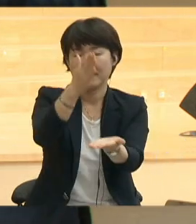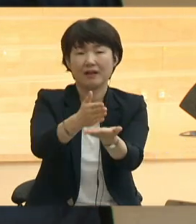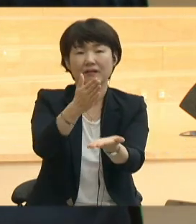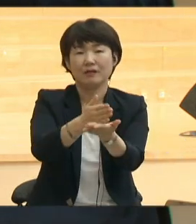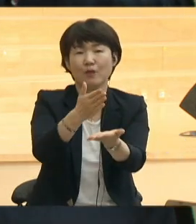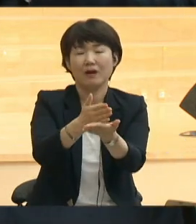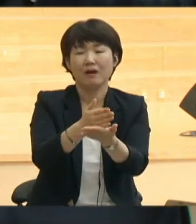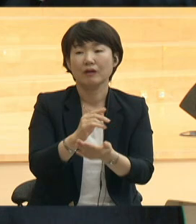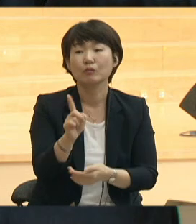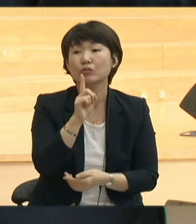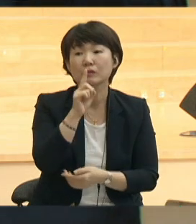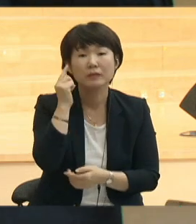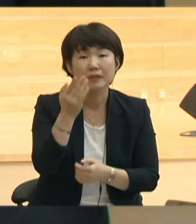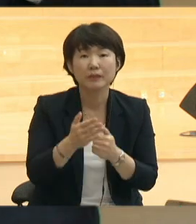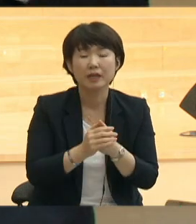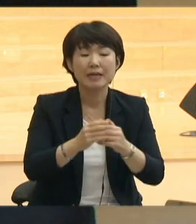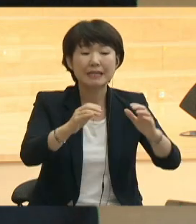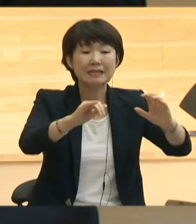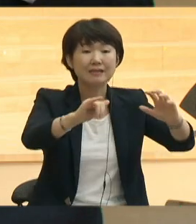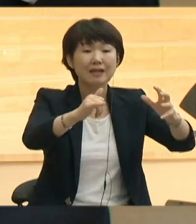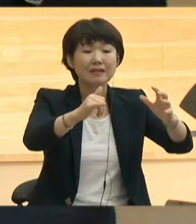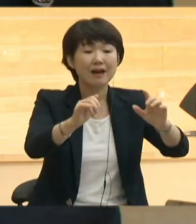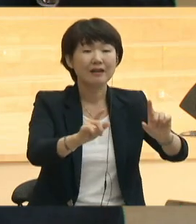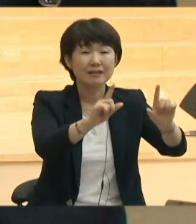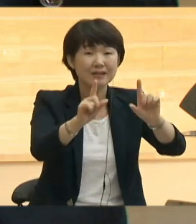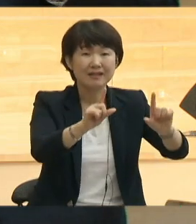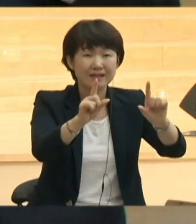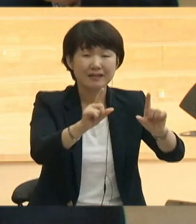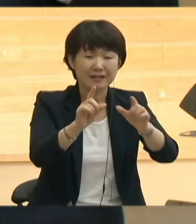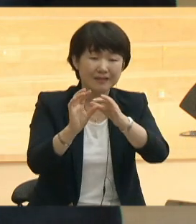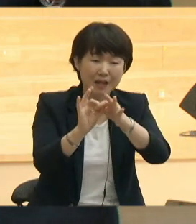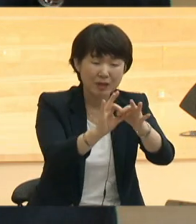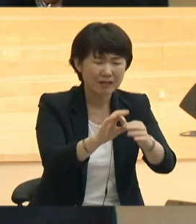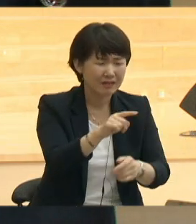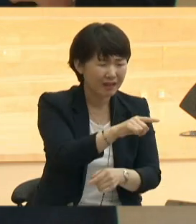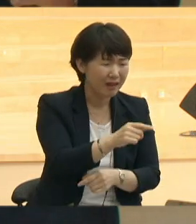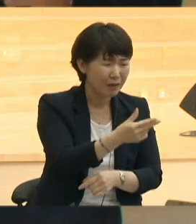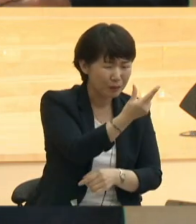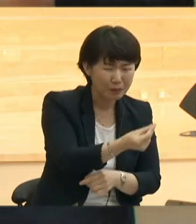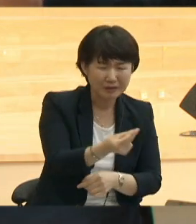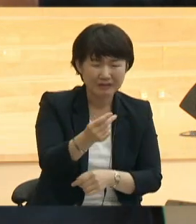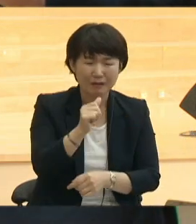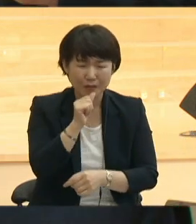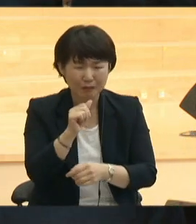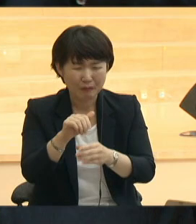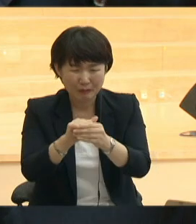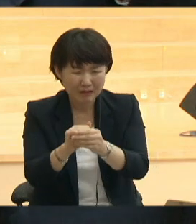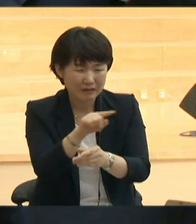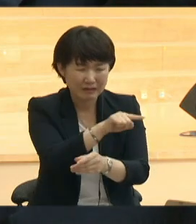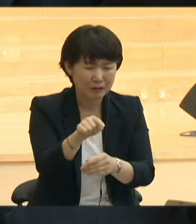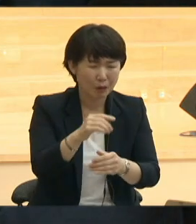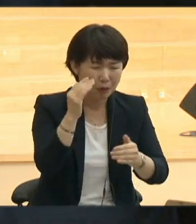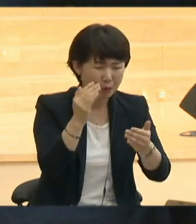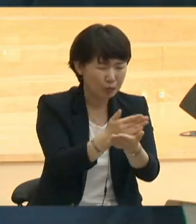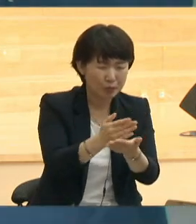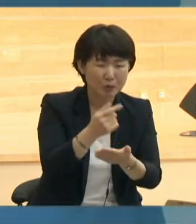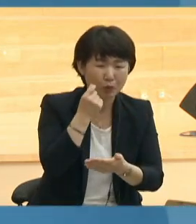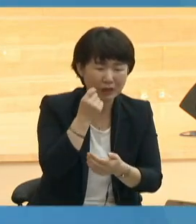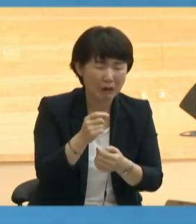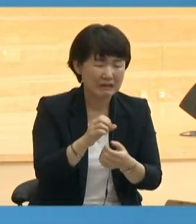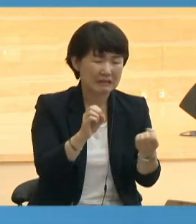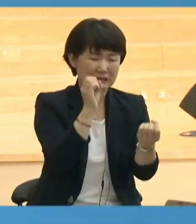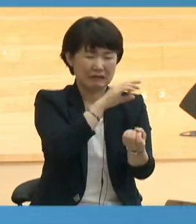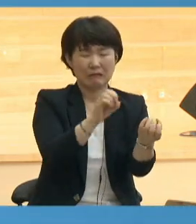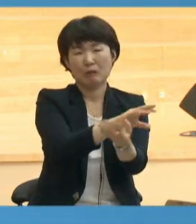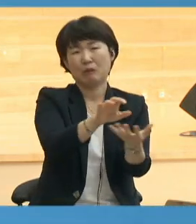이게 무슨 말이냐면 세상 살면서 이게 막 동이 된장인지 9분도 못했거든요 지만 얽혀 섞여